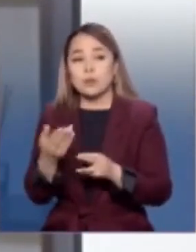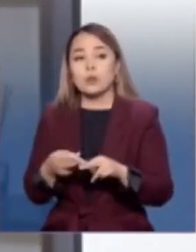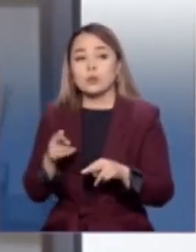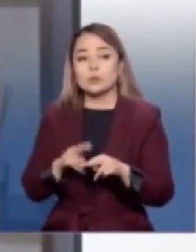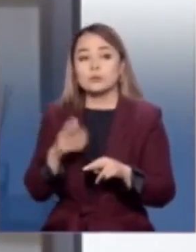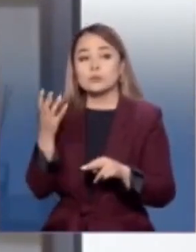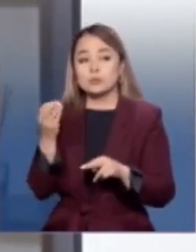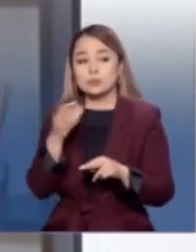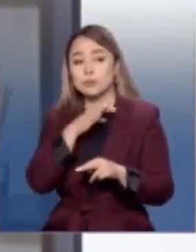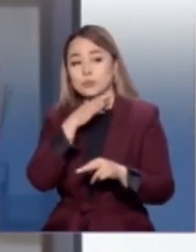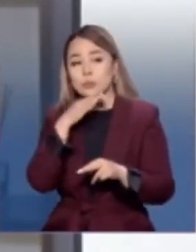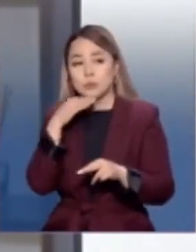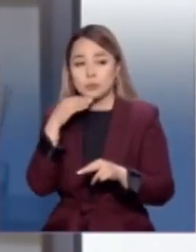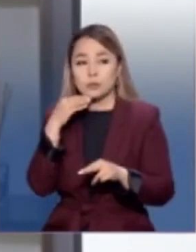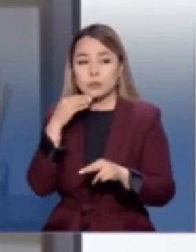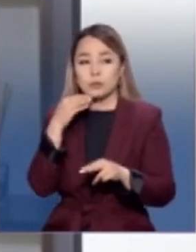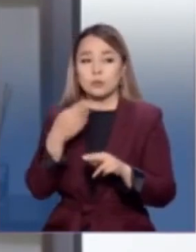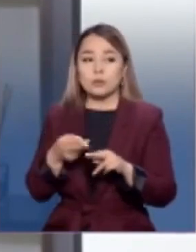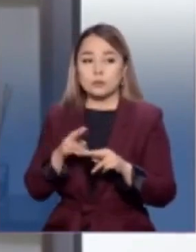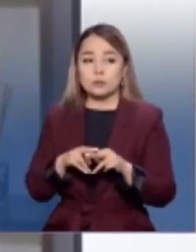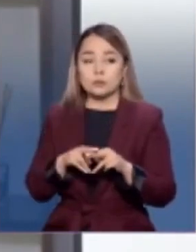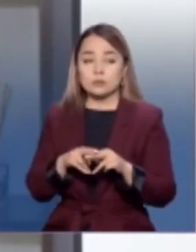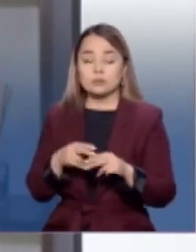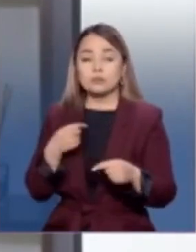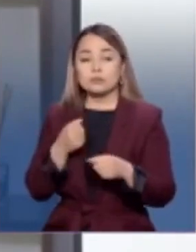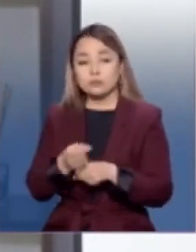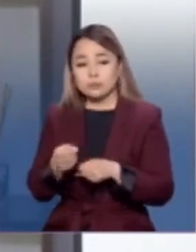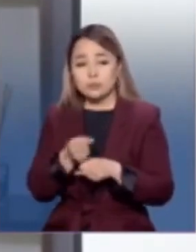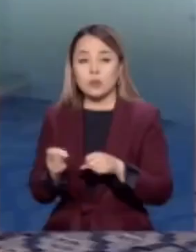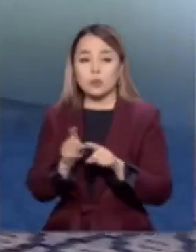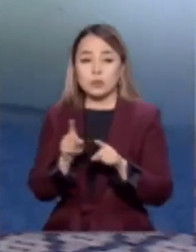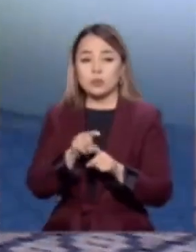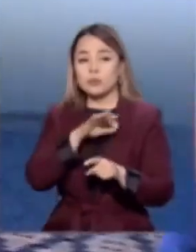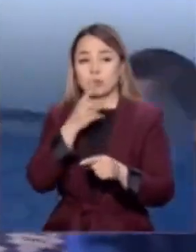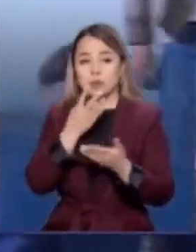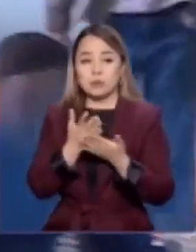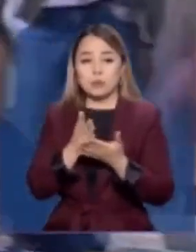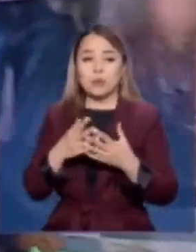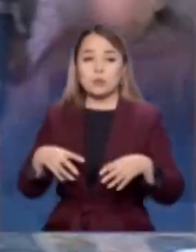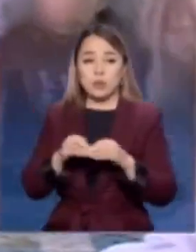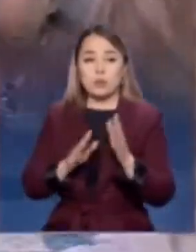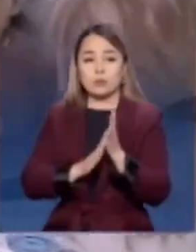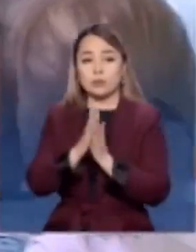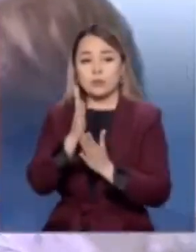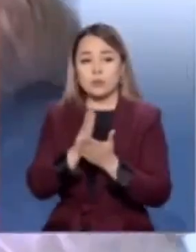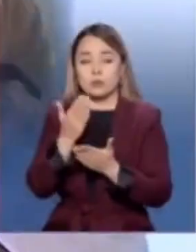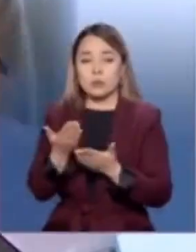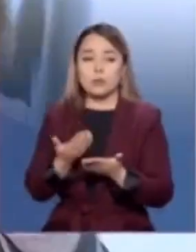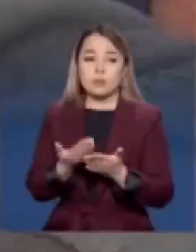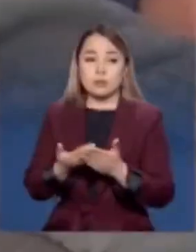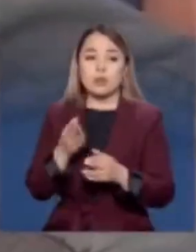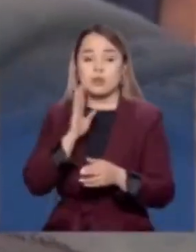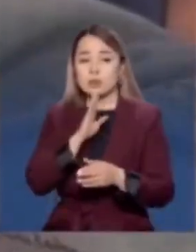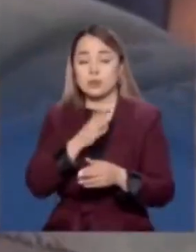сосын көп сондай зорлық-зомбылық жасайтын адамдар өздері сондай отбасыда өскен. Мысалы,